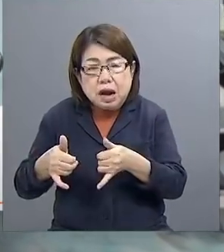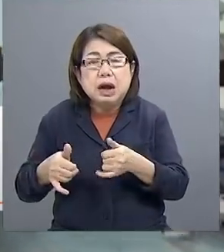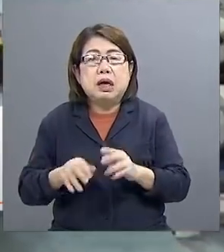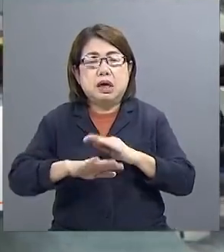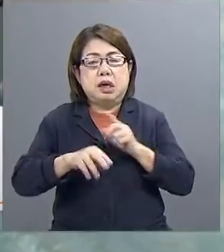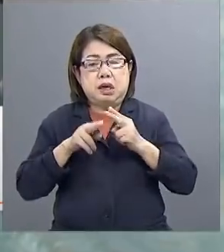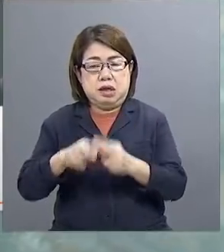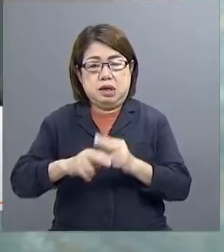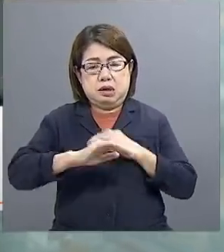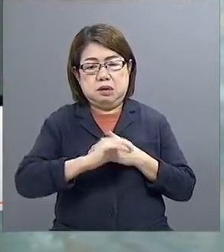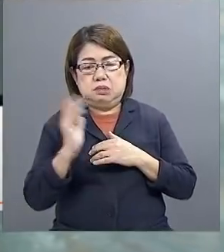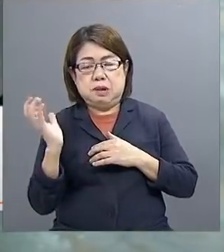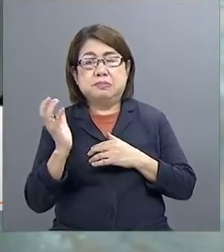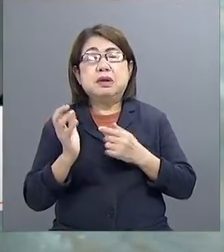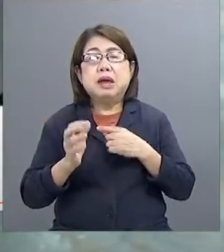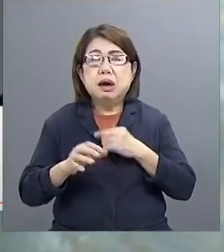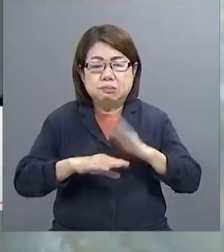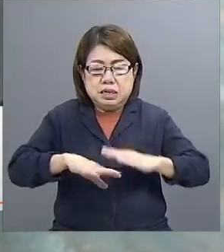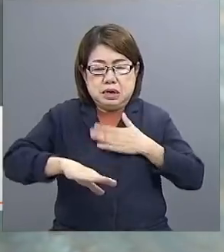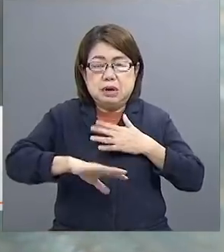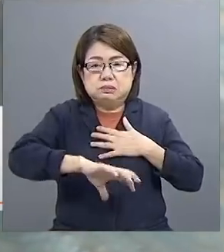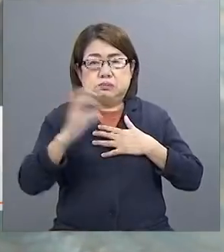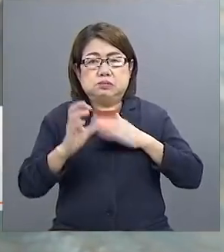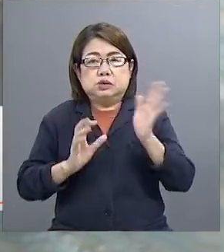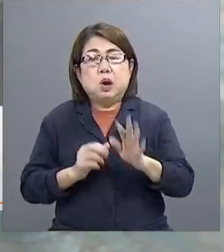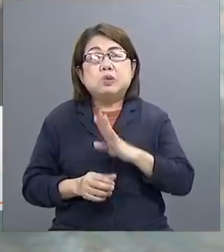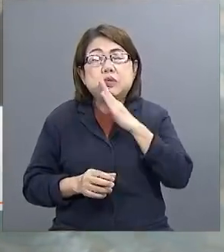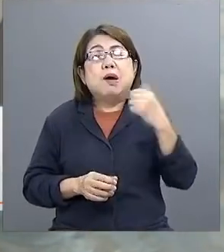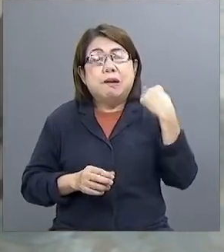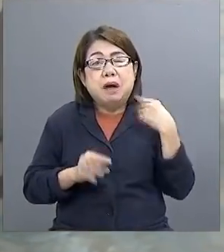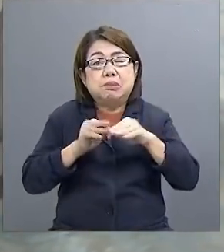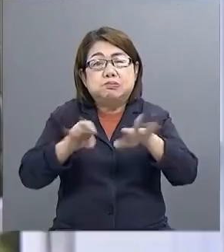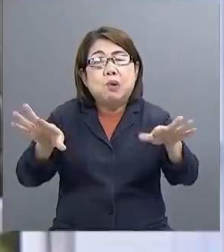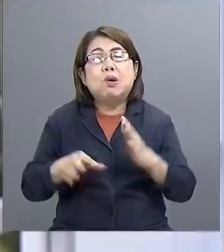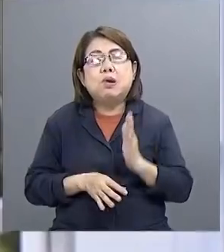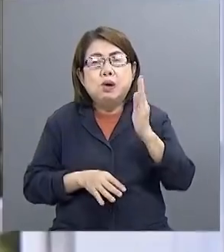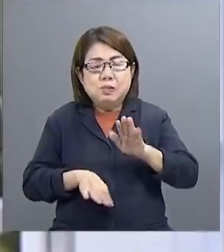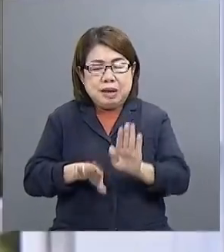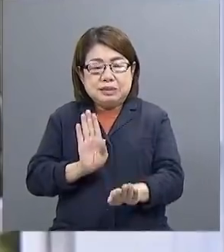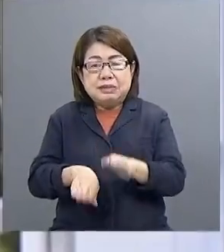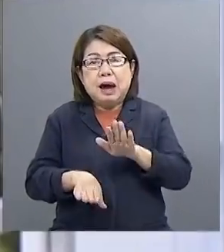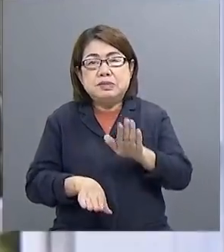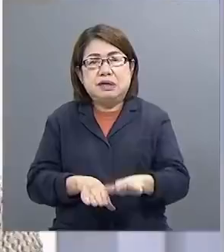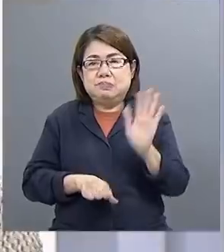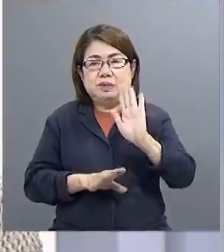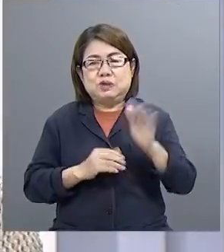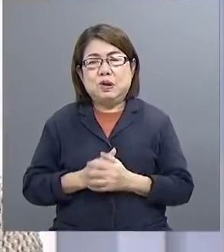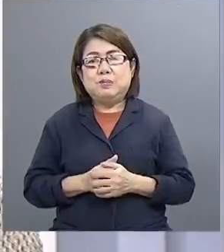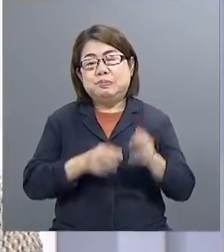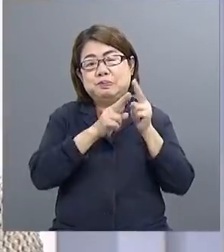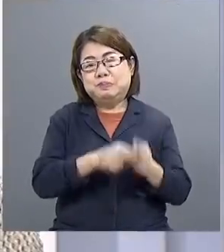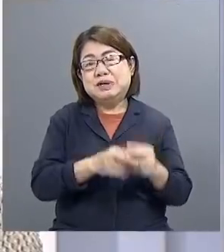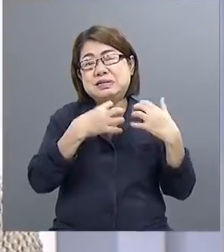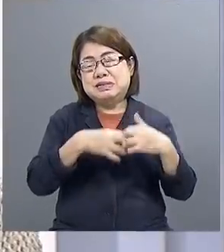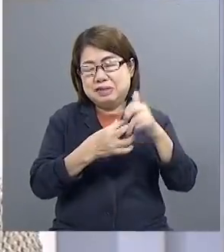เลยอันตรายไปสัมผัสค่ะดีเท่าออกมาแล้วก็ได้ยกเลิกการใช้แบบอัตโนนาโถอาจจะใช้เป็นอัตโนมัติอัตโนมัติดีกว่าตัวอื่นพาไป